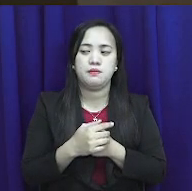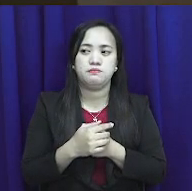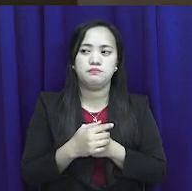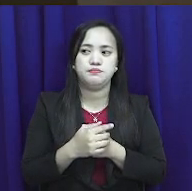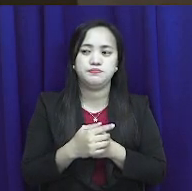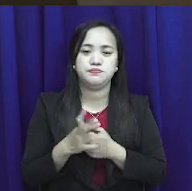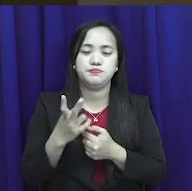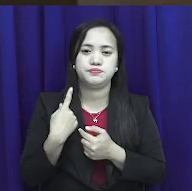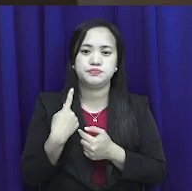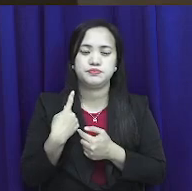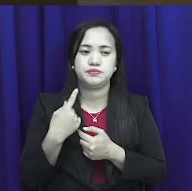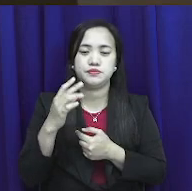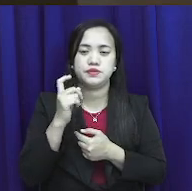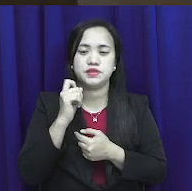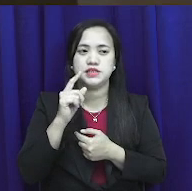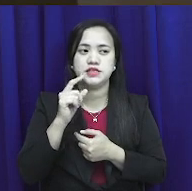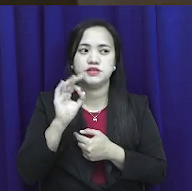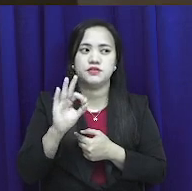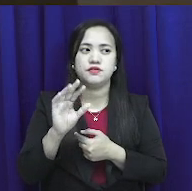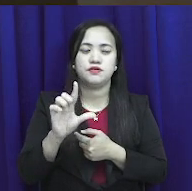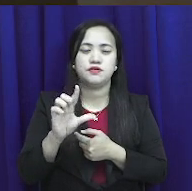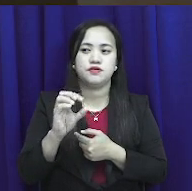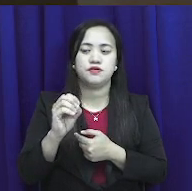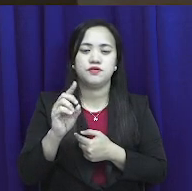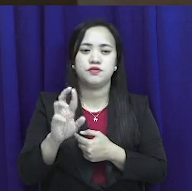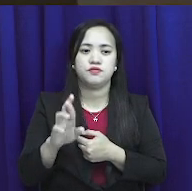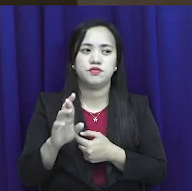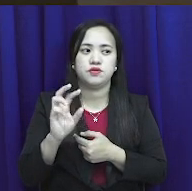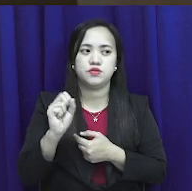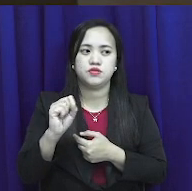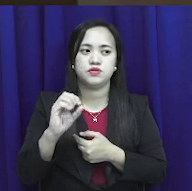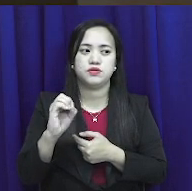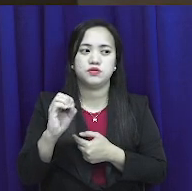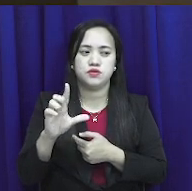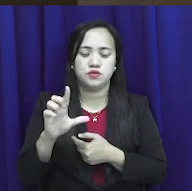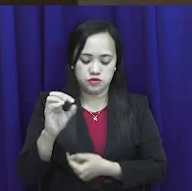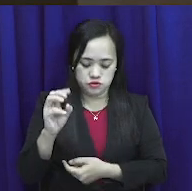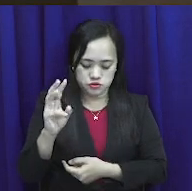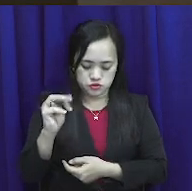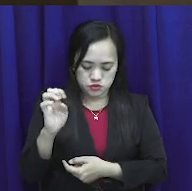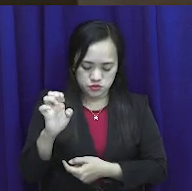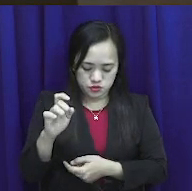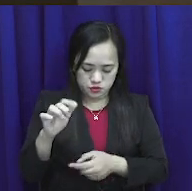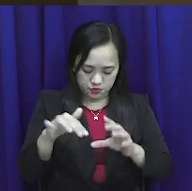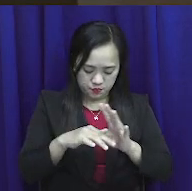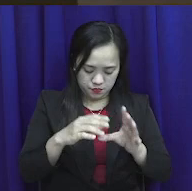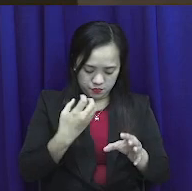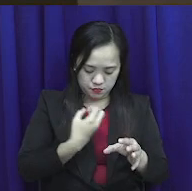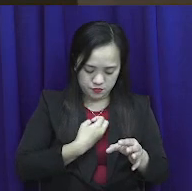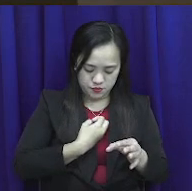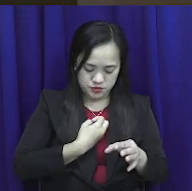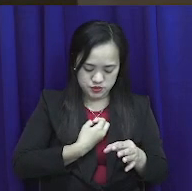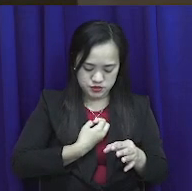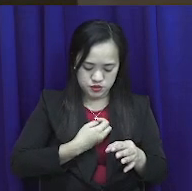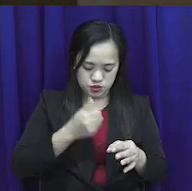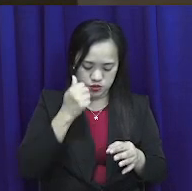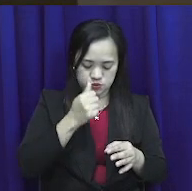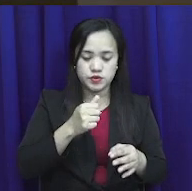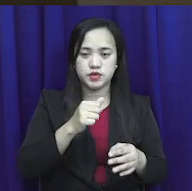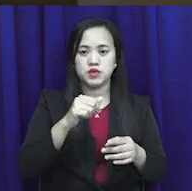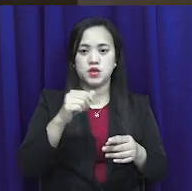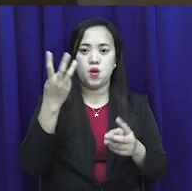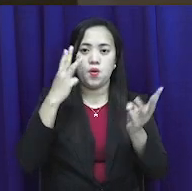tayo ni Ma'am Flor Solomon Kwa ma'am suki diyan sa Japan ay Opo yeah yeah yeah